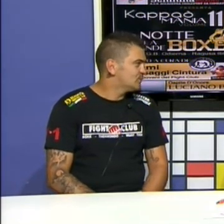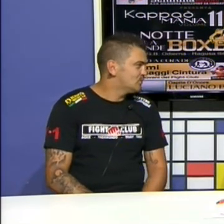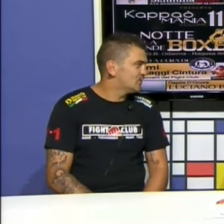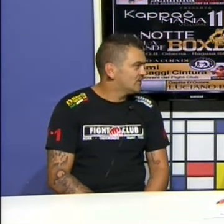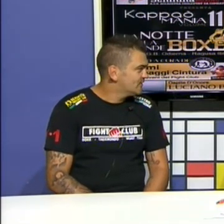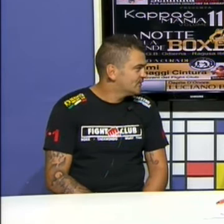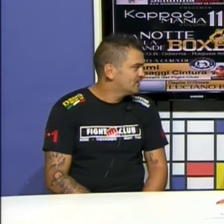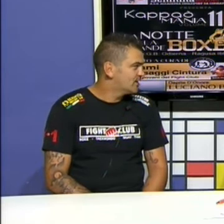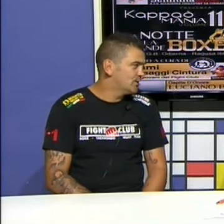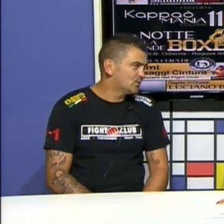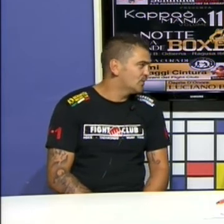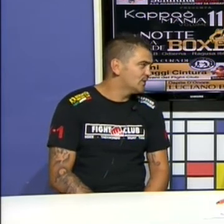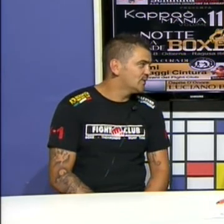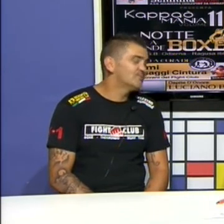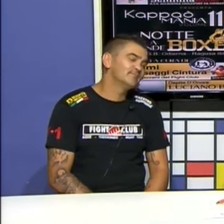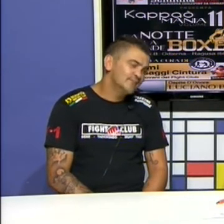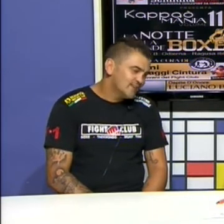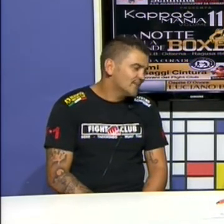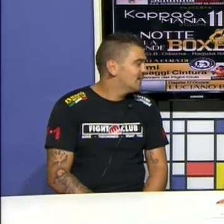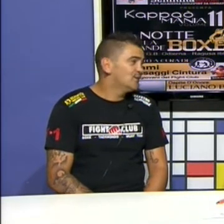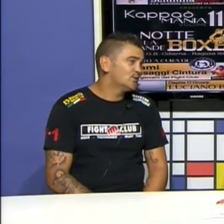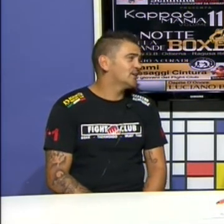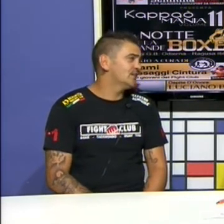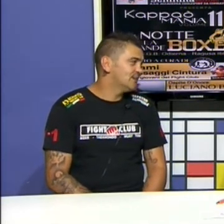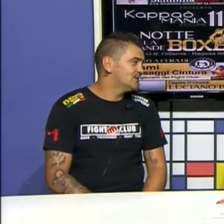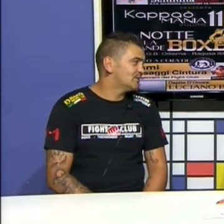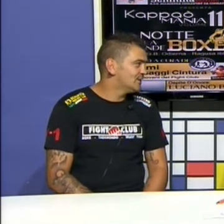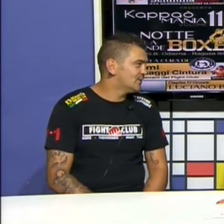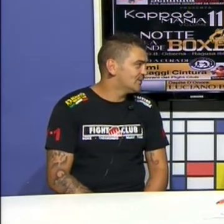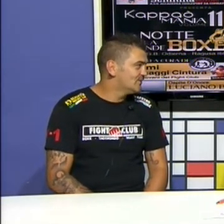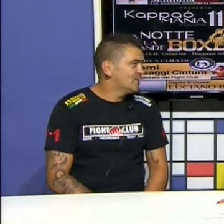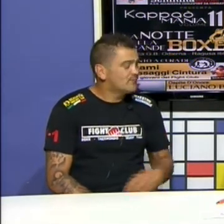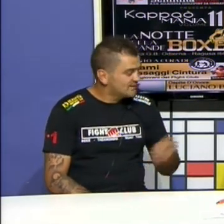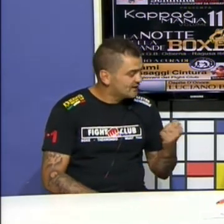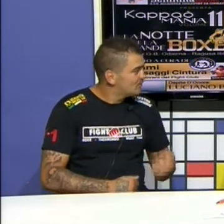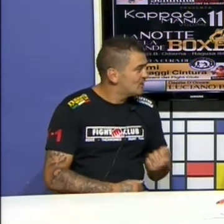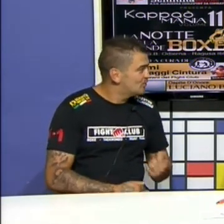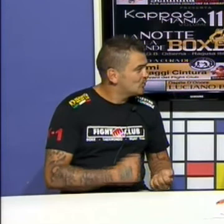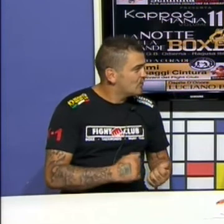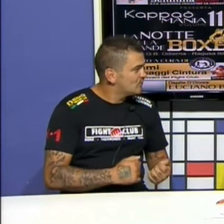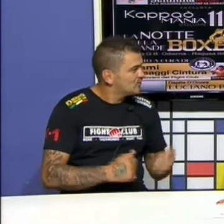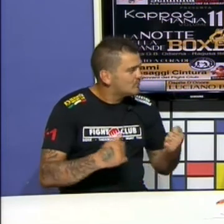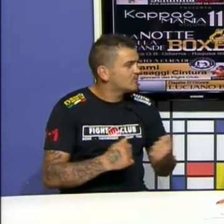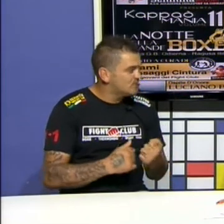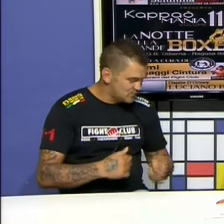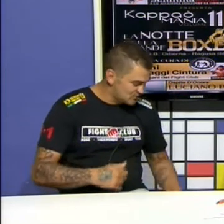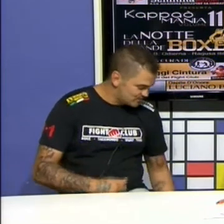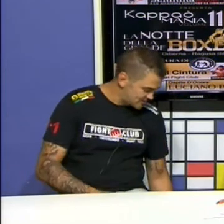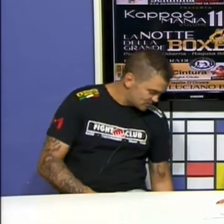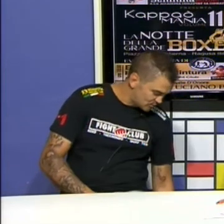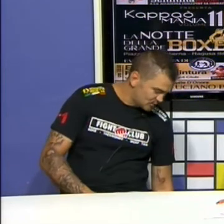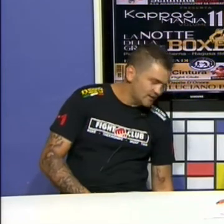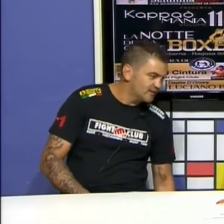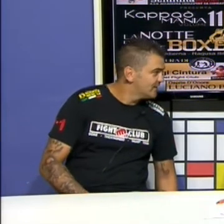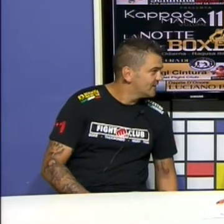esiste tuttora. Ancora? È i giudici che ci stanno a fare. E il trucchetto negli spogliatoi. In pratica il guanto nuovo si ammorbidisce, si